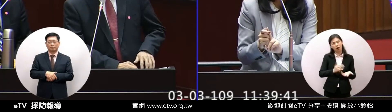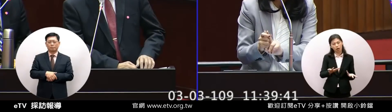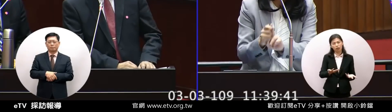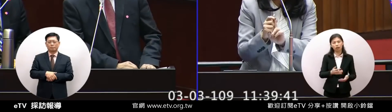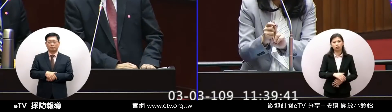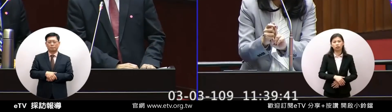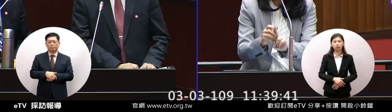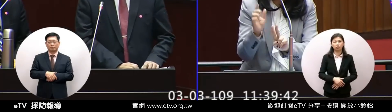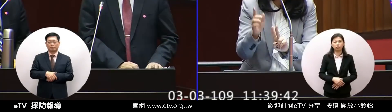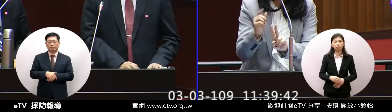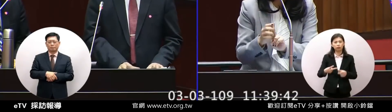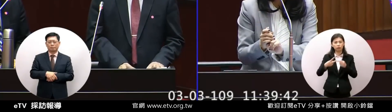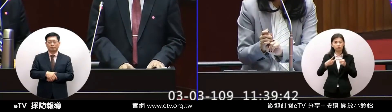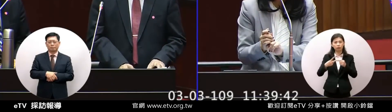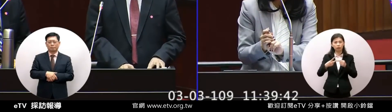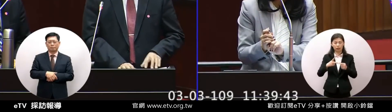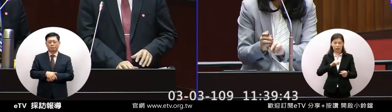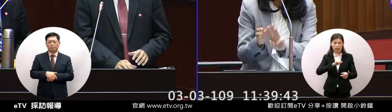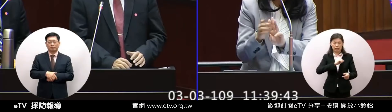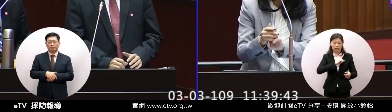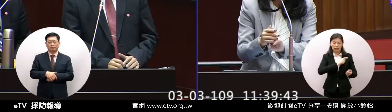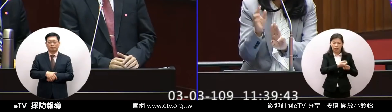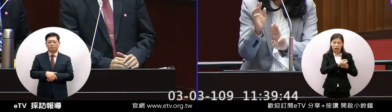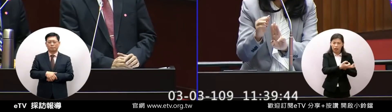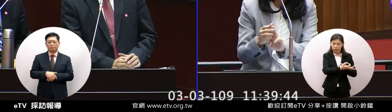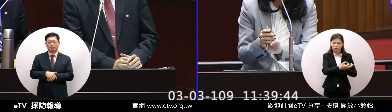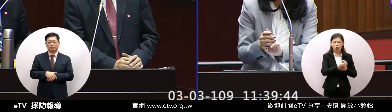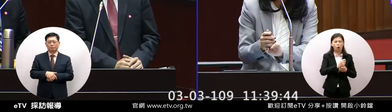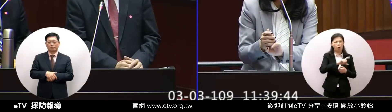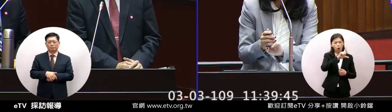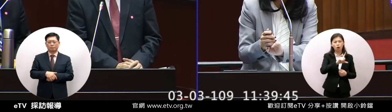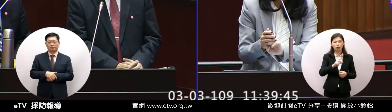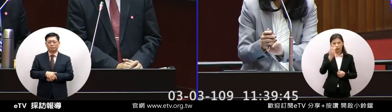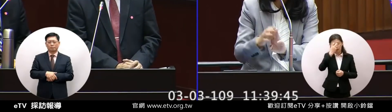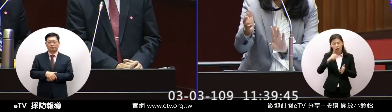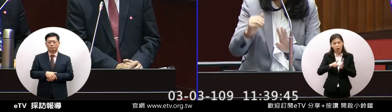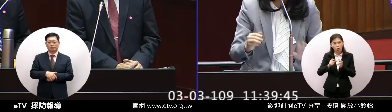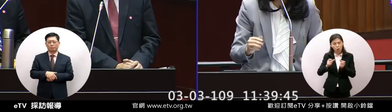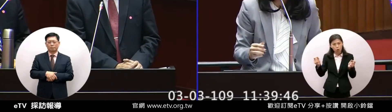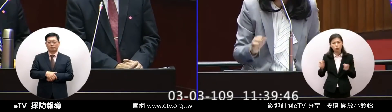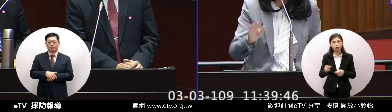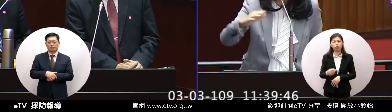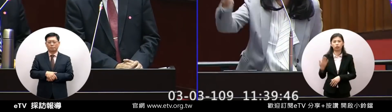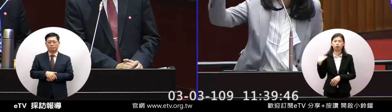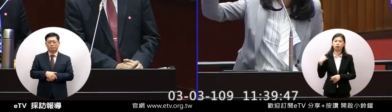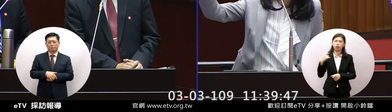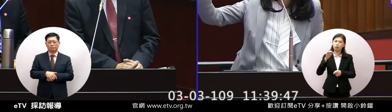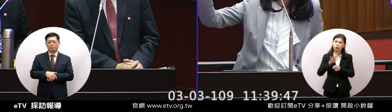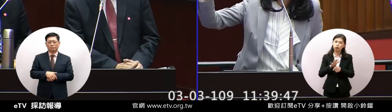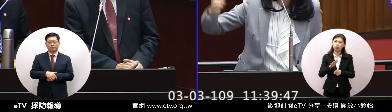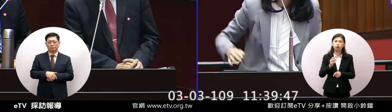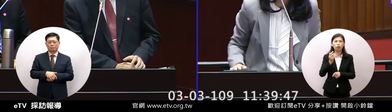自动化这件事；第二个，自筹款的比例过高；第三个，审查程序过长，我过去审查都是